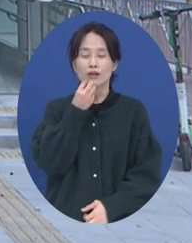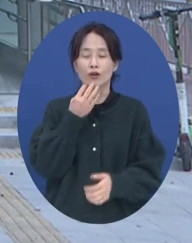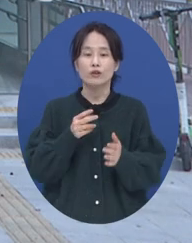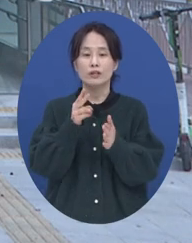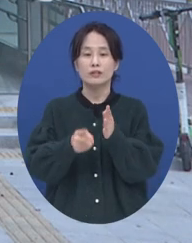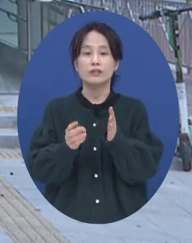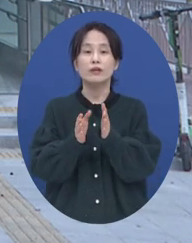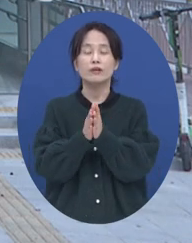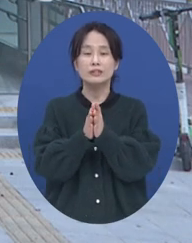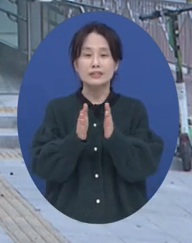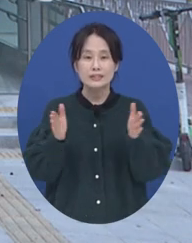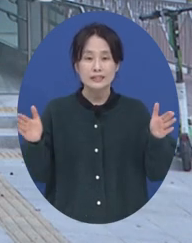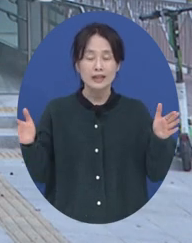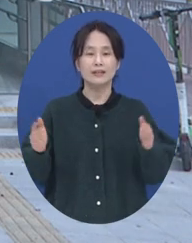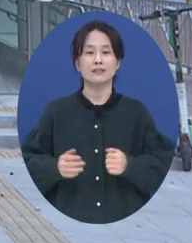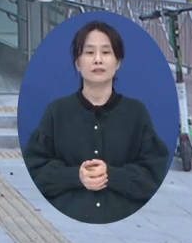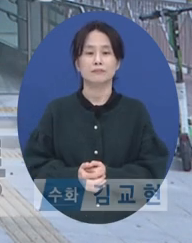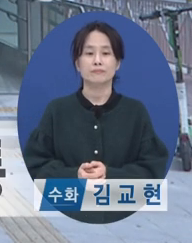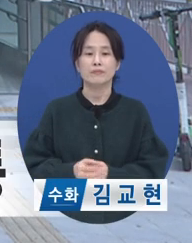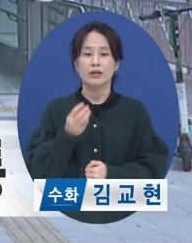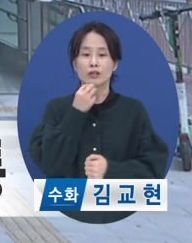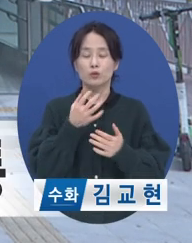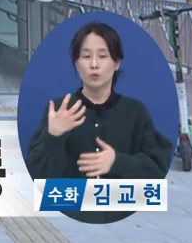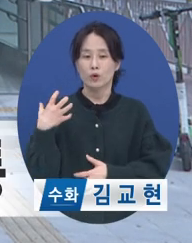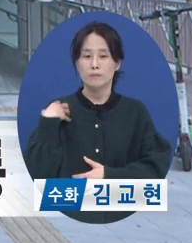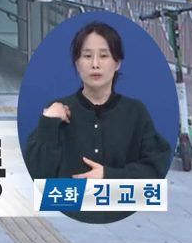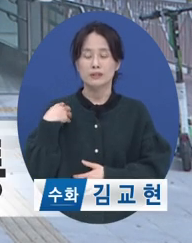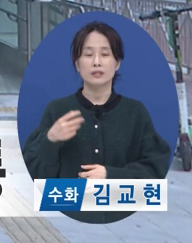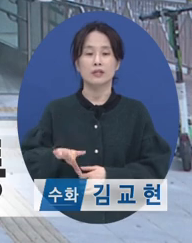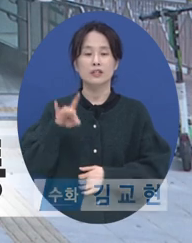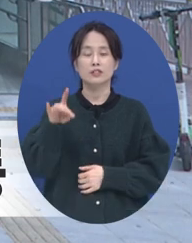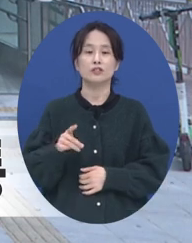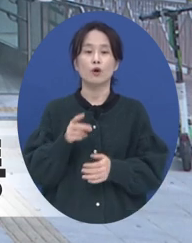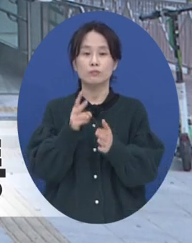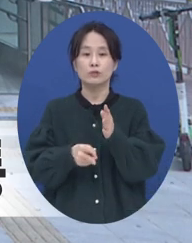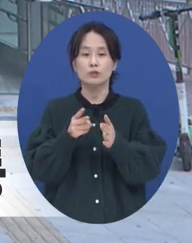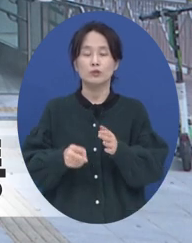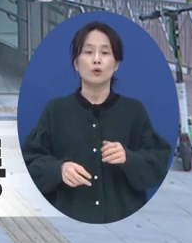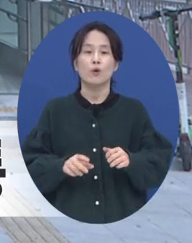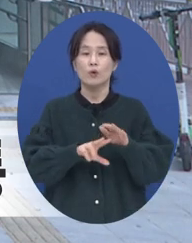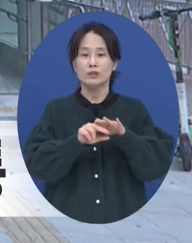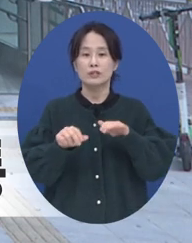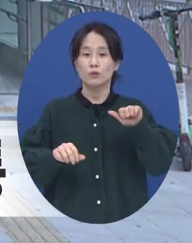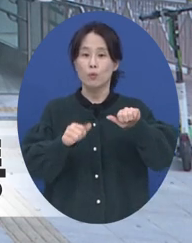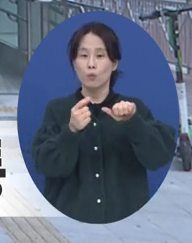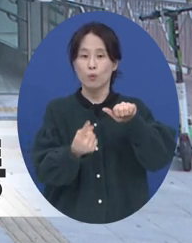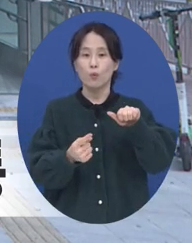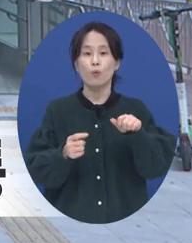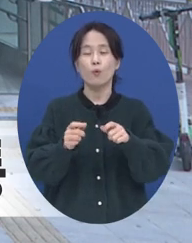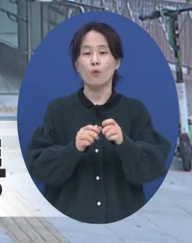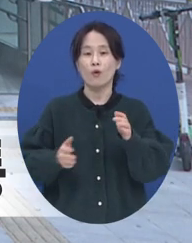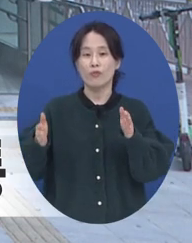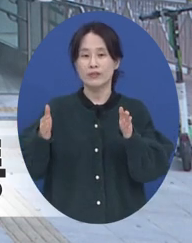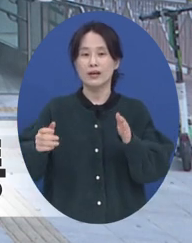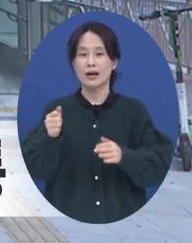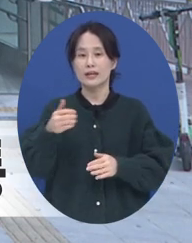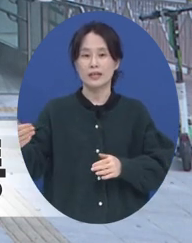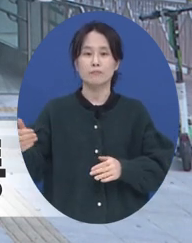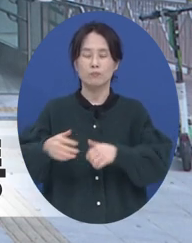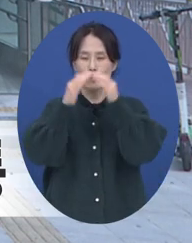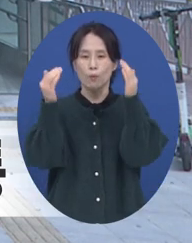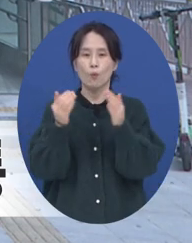경기 철도 시대에 막이 올랐습니다. 경기도 주도의 첫 광역철도인 지하철 5호선 연장 하남선의 모든